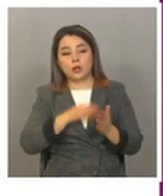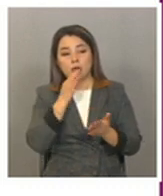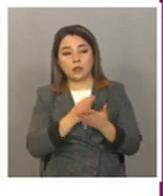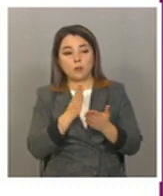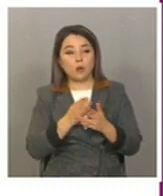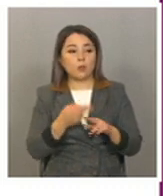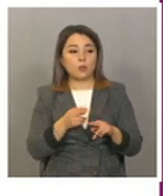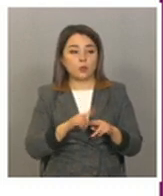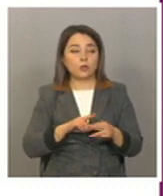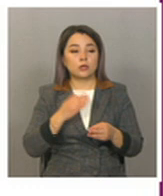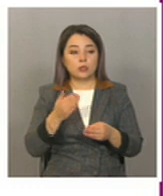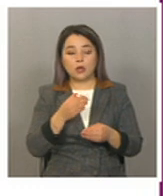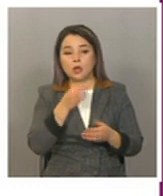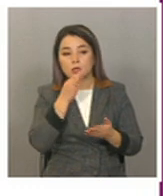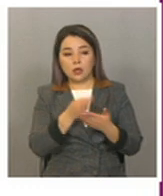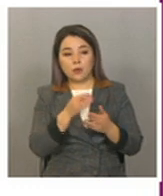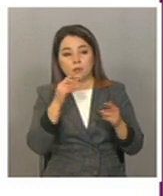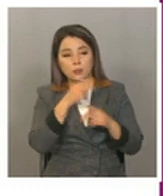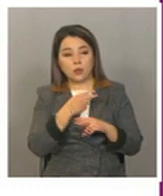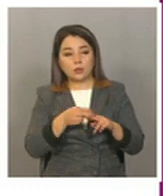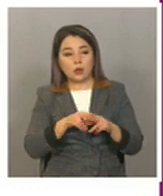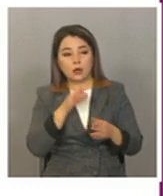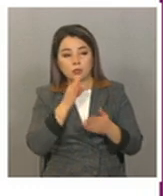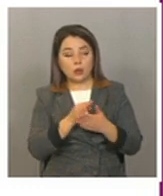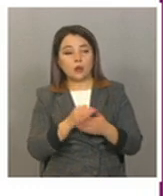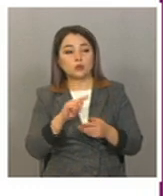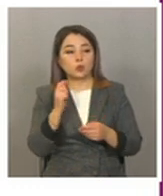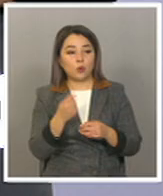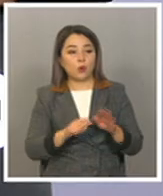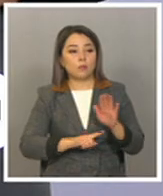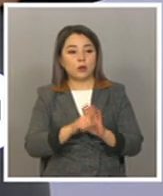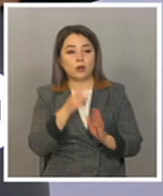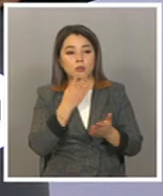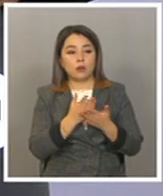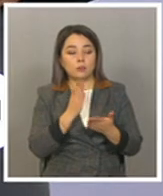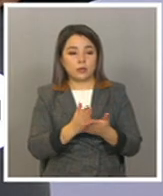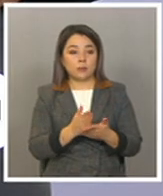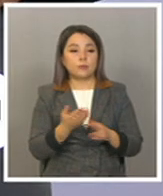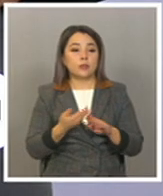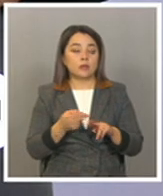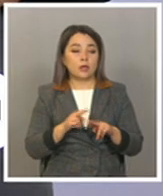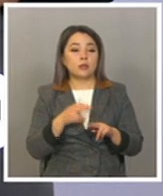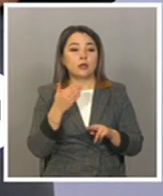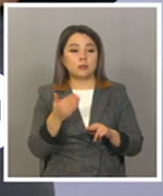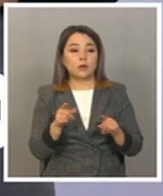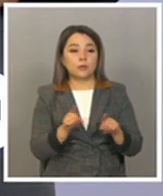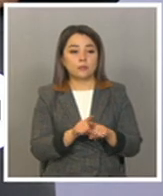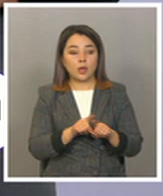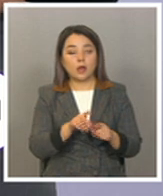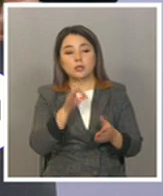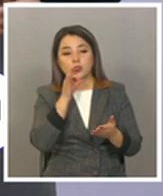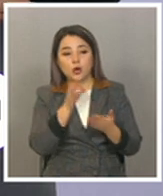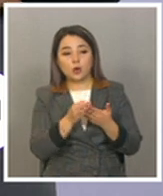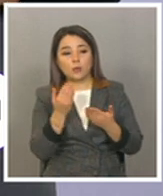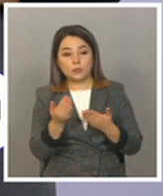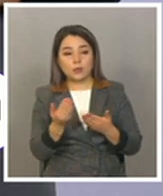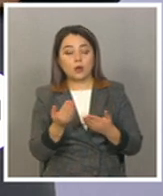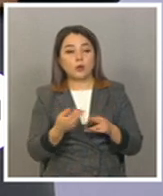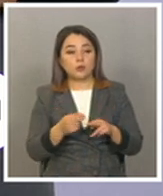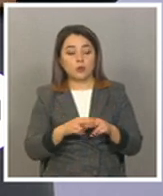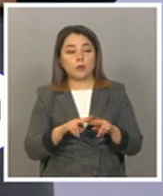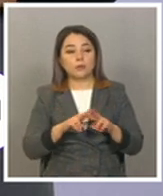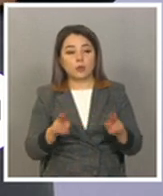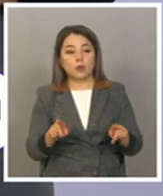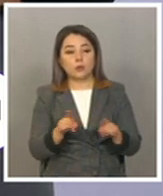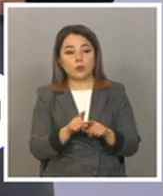бұл жердегі қате жауап Ғазауат соғысының басталуы. Сіздердің де жауаптарыңыз осы нұсқамен сәйкес